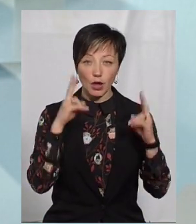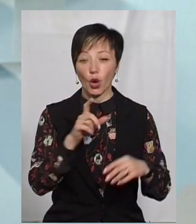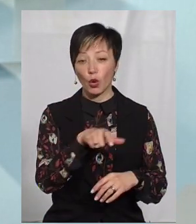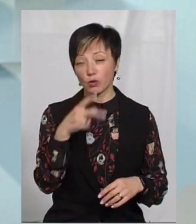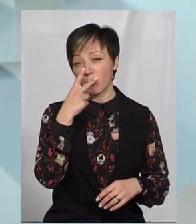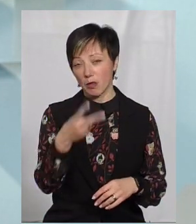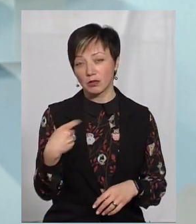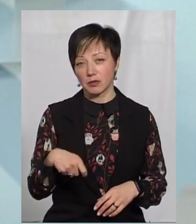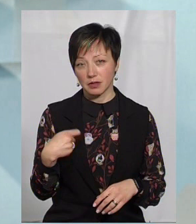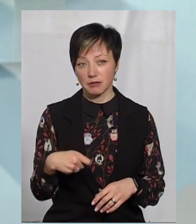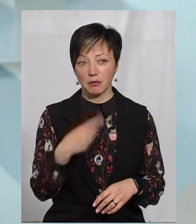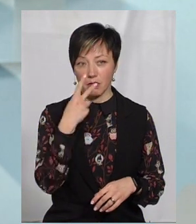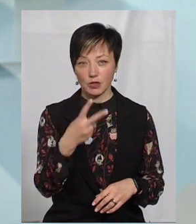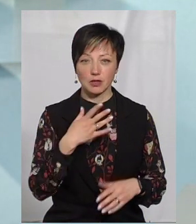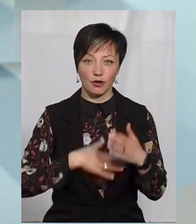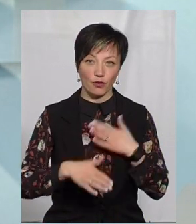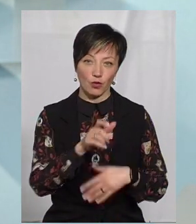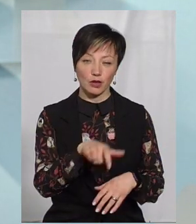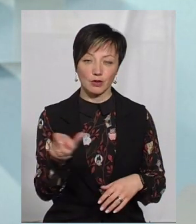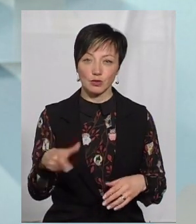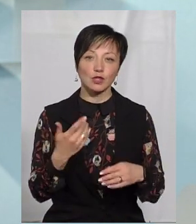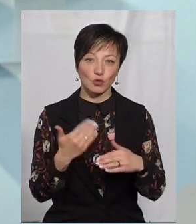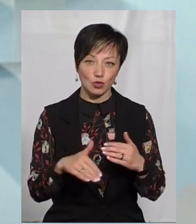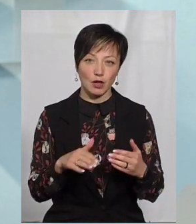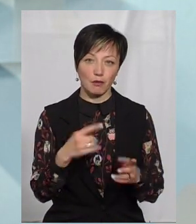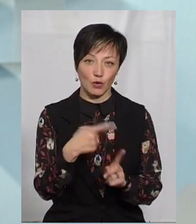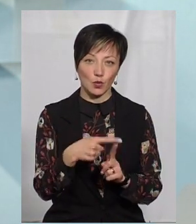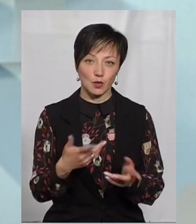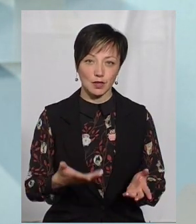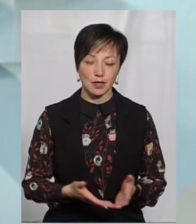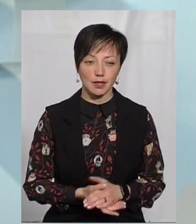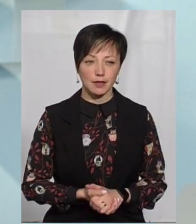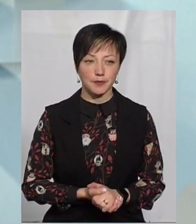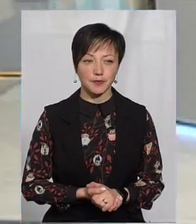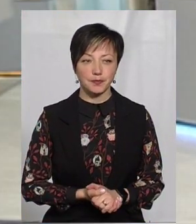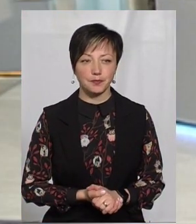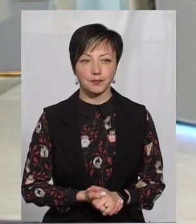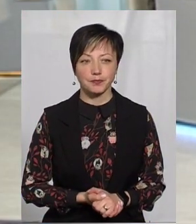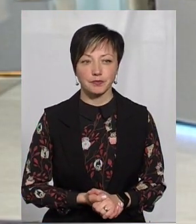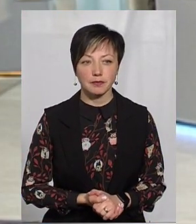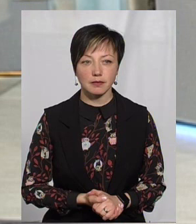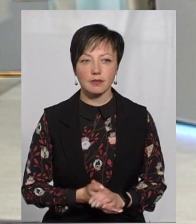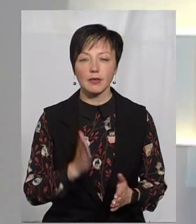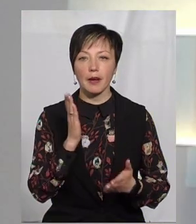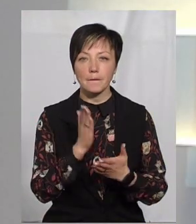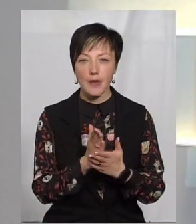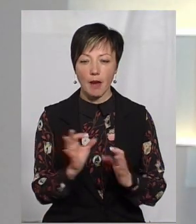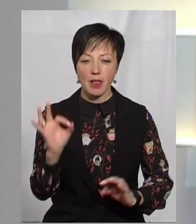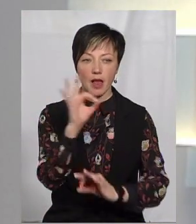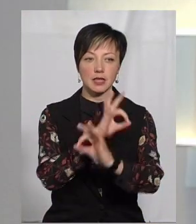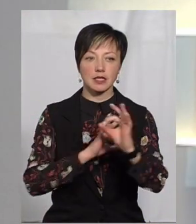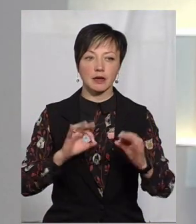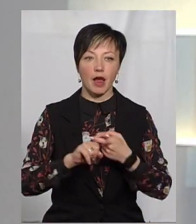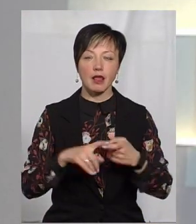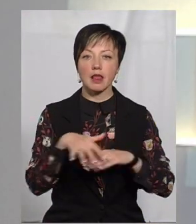от люди побачили президента, от ми бачимо, люди задоволені, ну, це вже якийсь плюс. Дякую. І вже маємо на скайпі